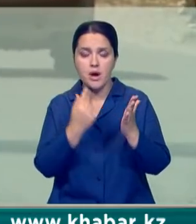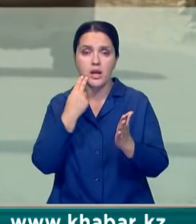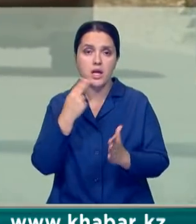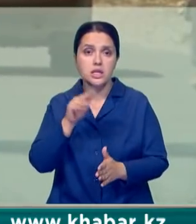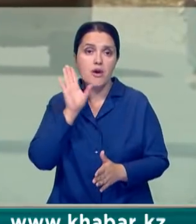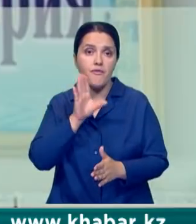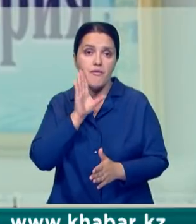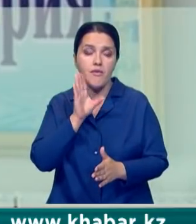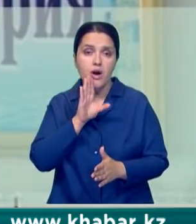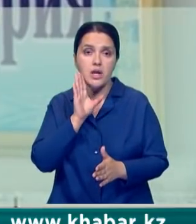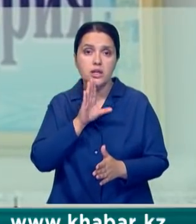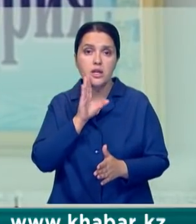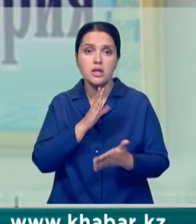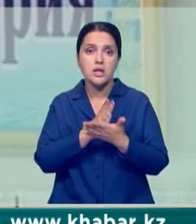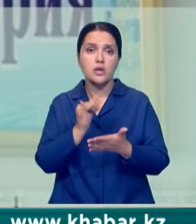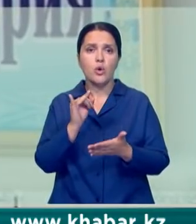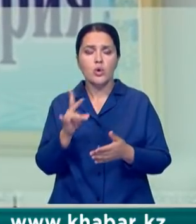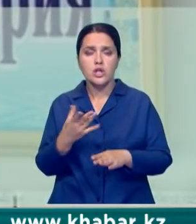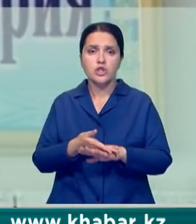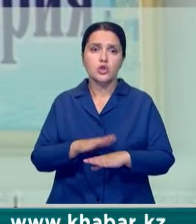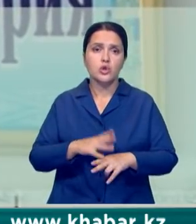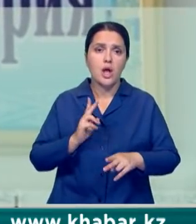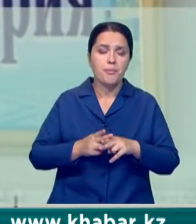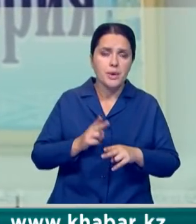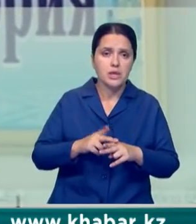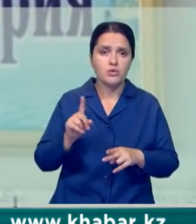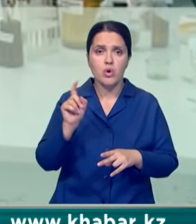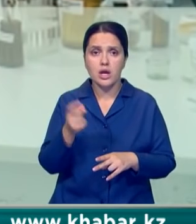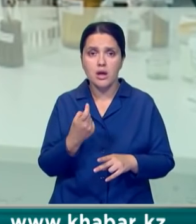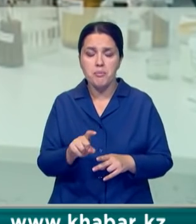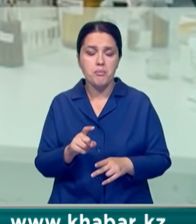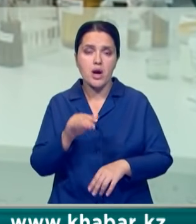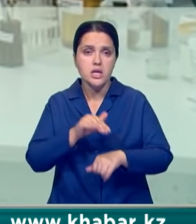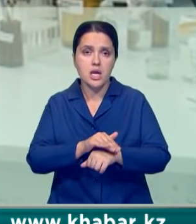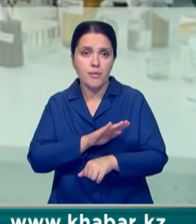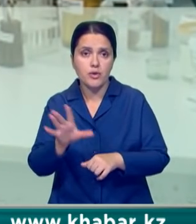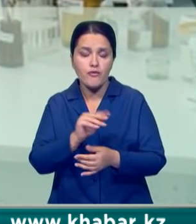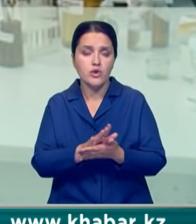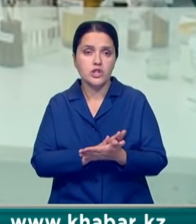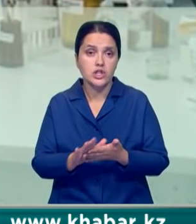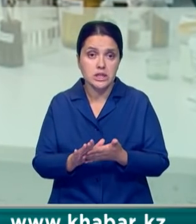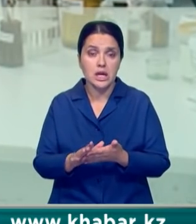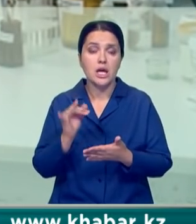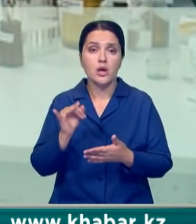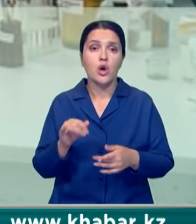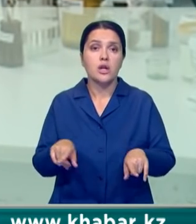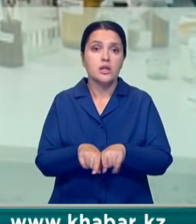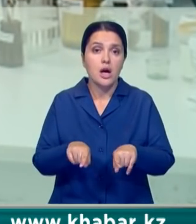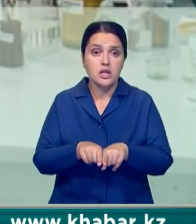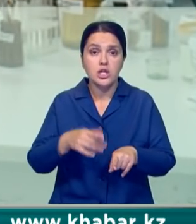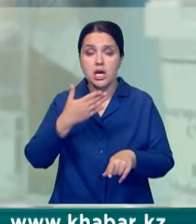включая главных ионов тяжелых металлов биогенных веществ не обнаружено также нет высокого и